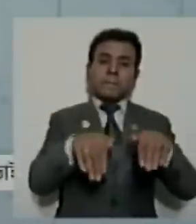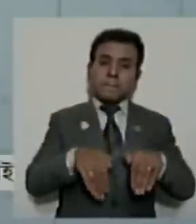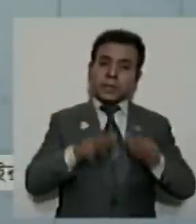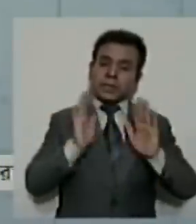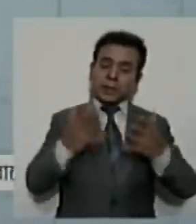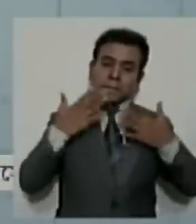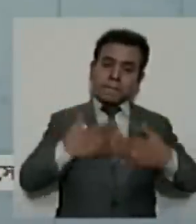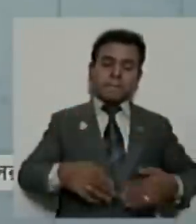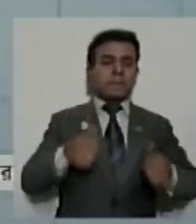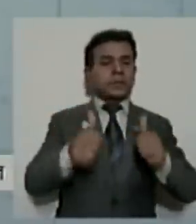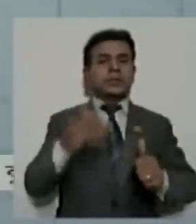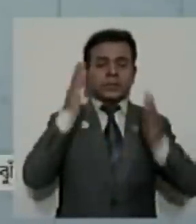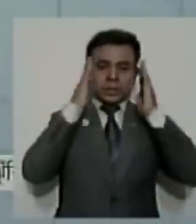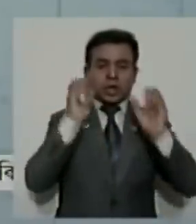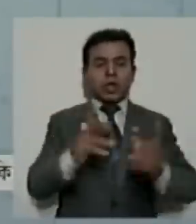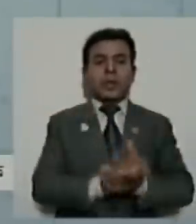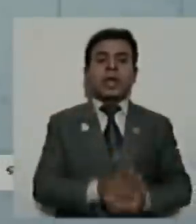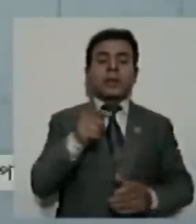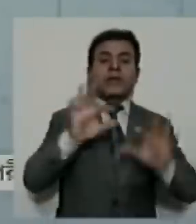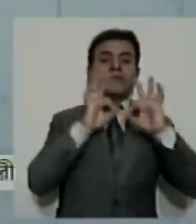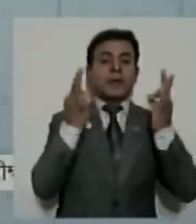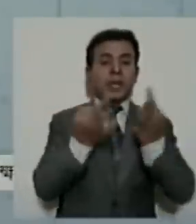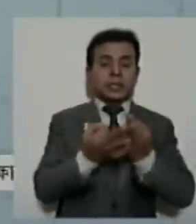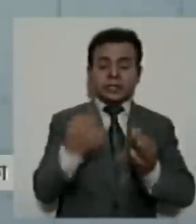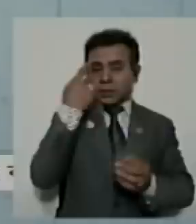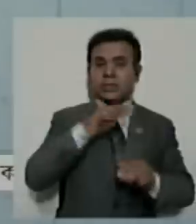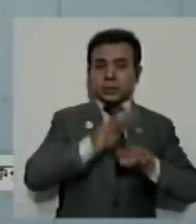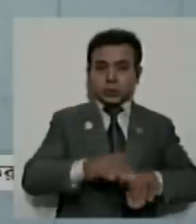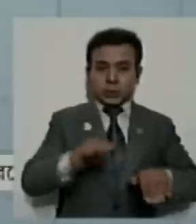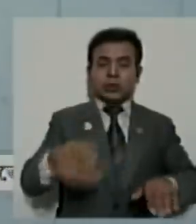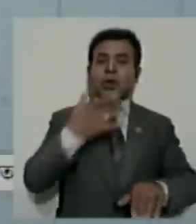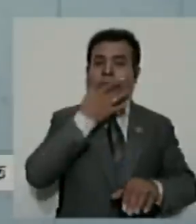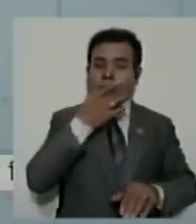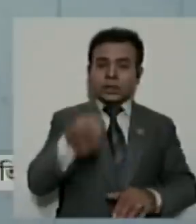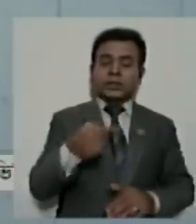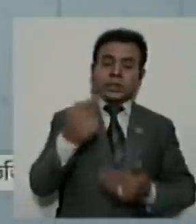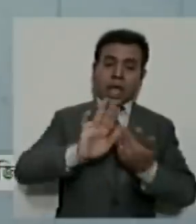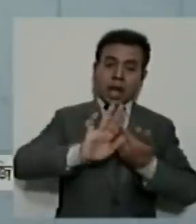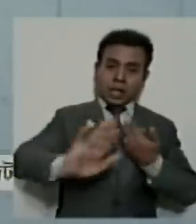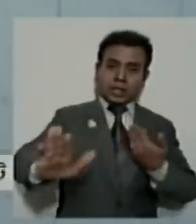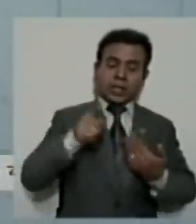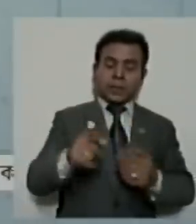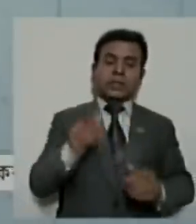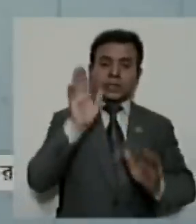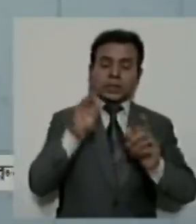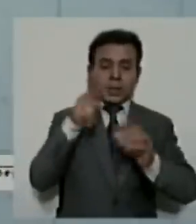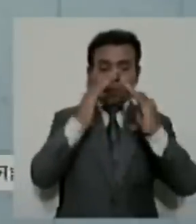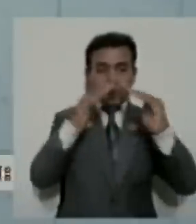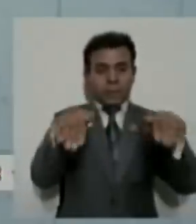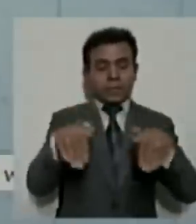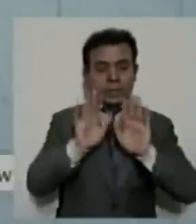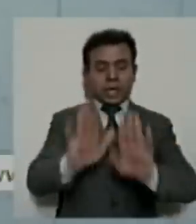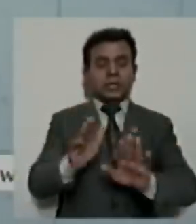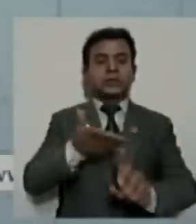করুন। আমরা দেখছি যে আমাদের তরুণ সমাজও অনেকটাই আক্রান্ত হয়েছে এবং আপনারা দেখেছেন যে আজকে 21-30-এর মধ্যেও